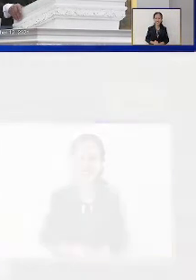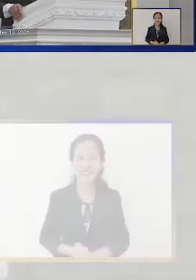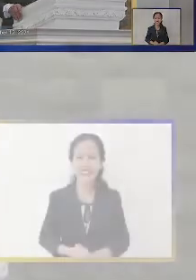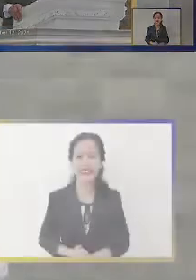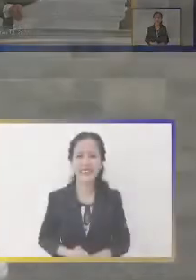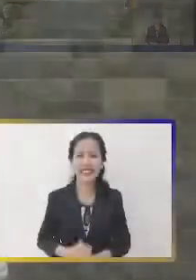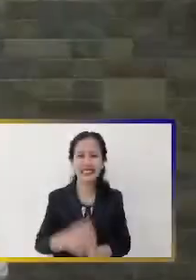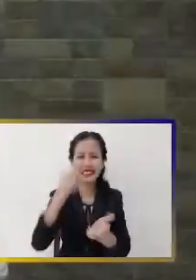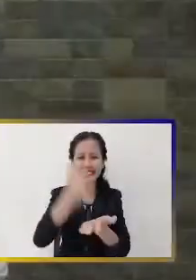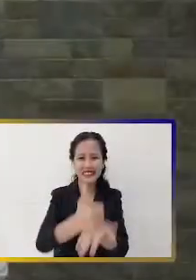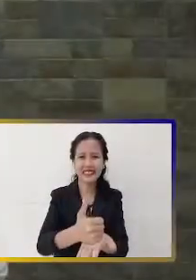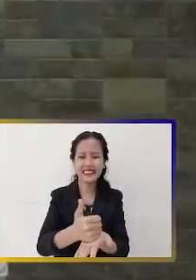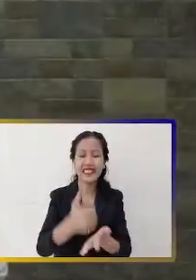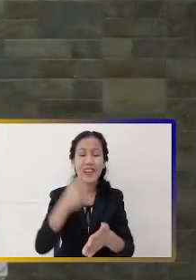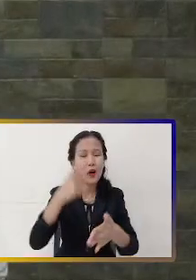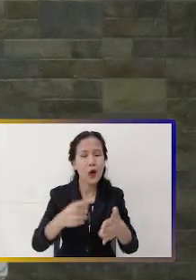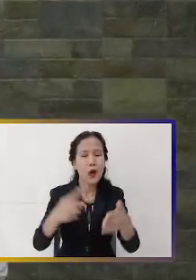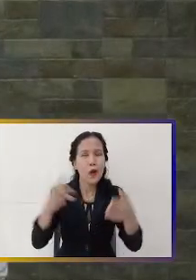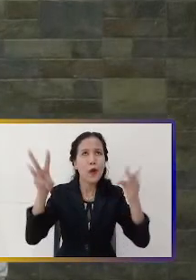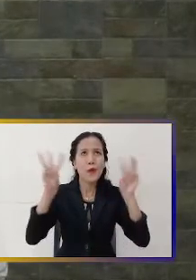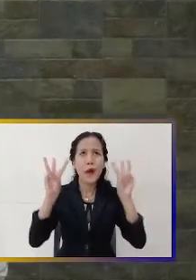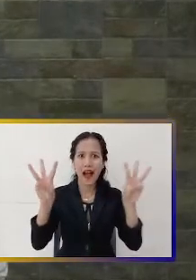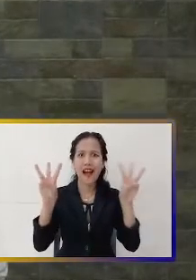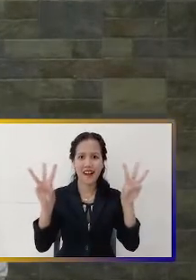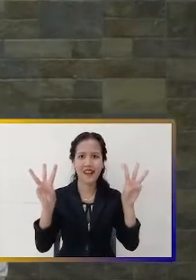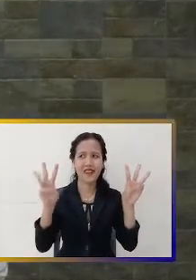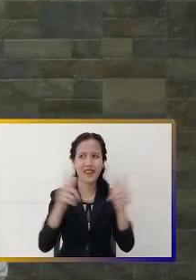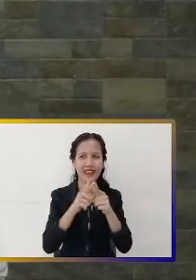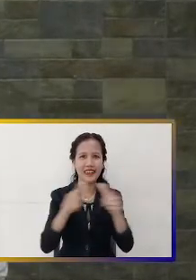Oh man, what a great God.